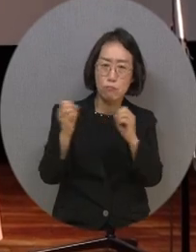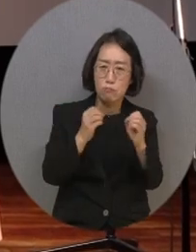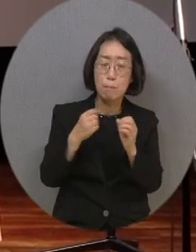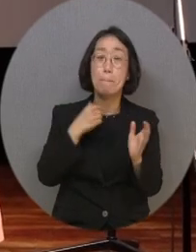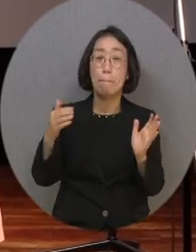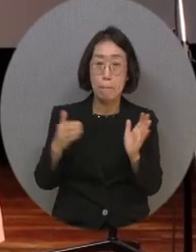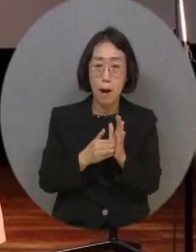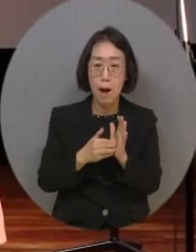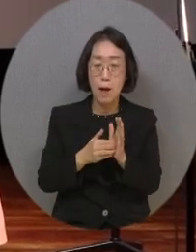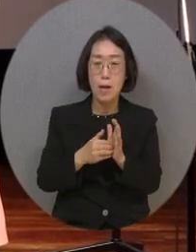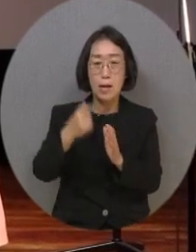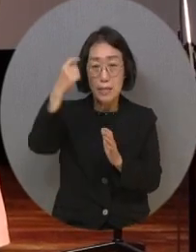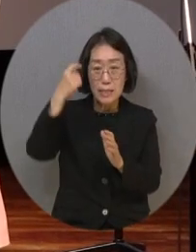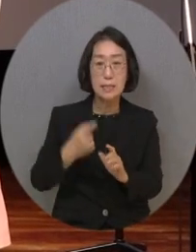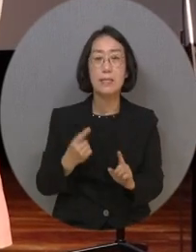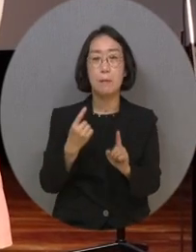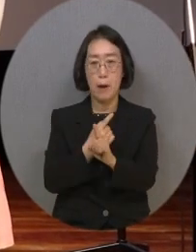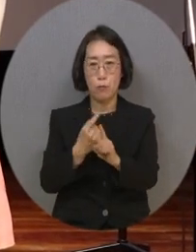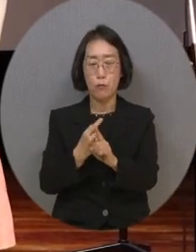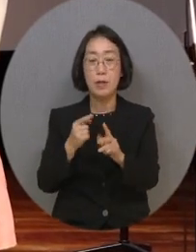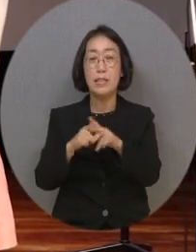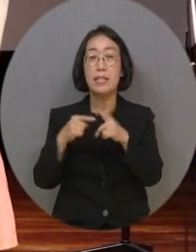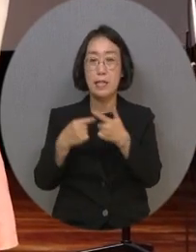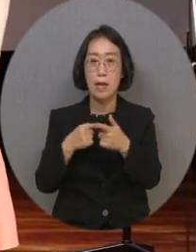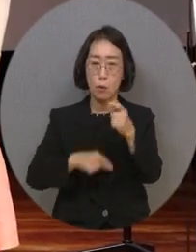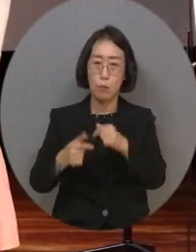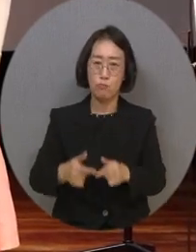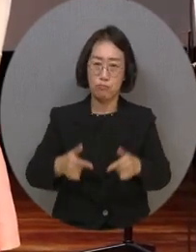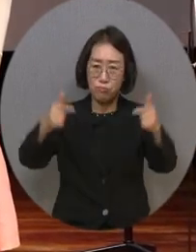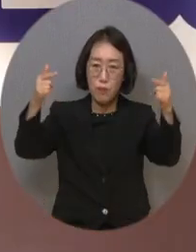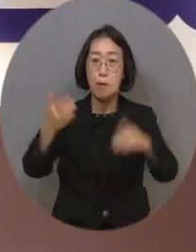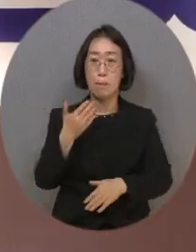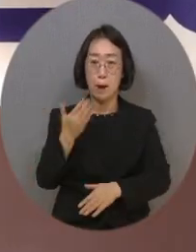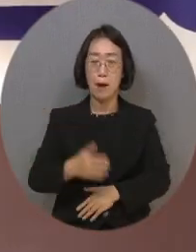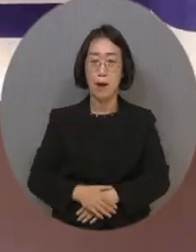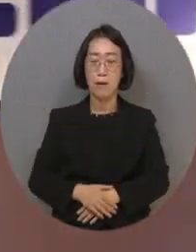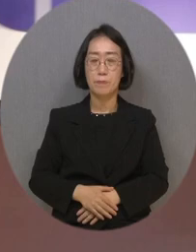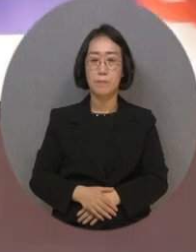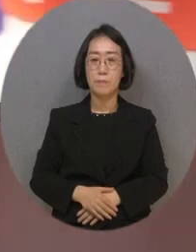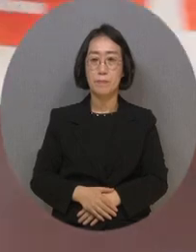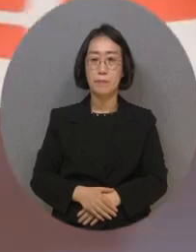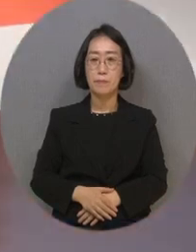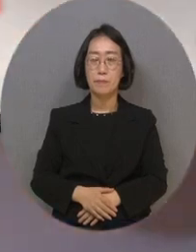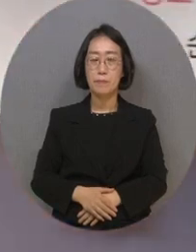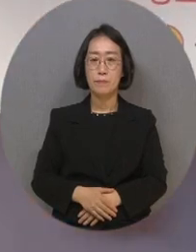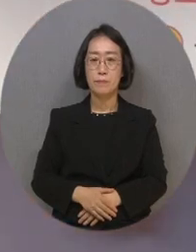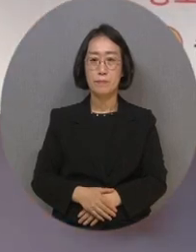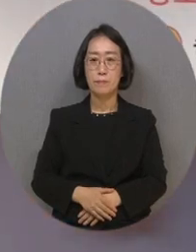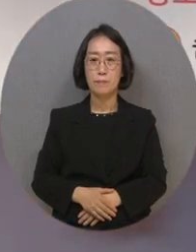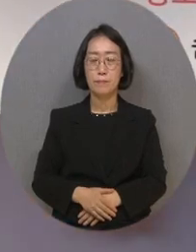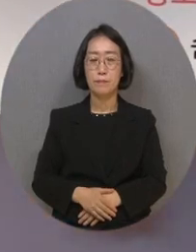장애에 대한 인식을 전환하고 이해를 높이는 시간을 가졌습니다. 복지TV 뉴스 유재니입니다.